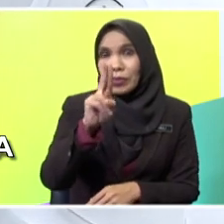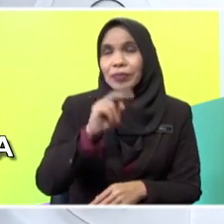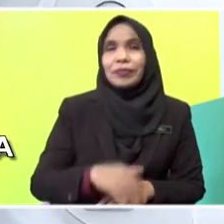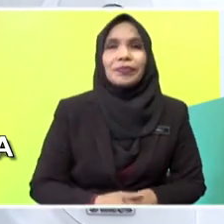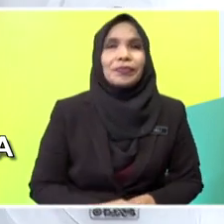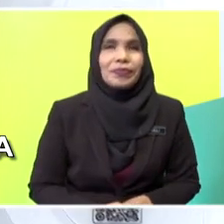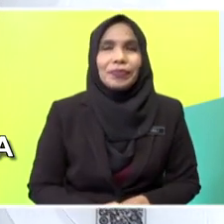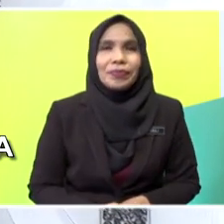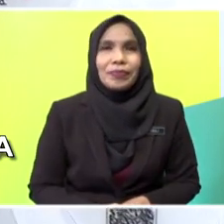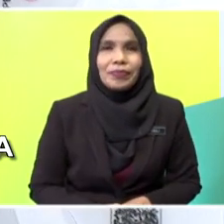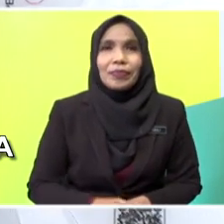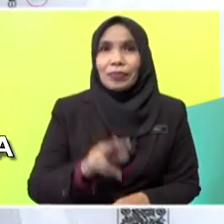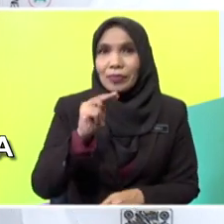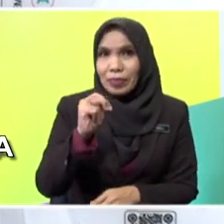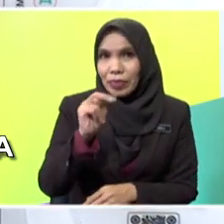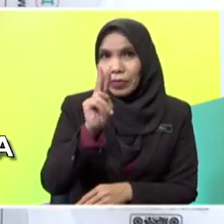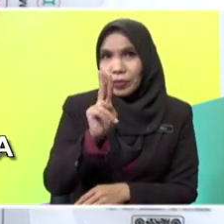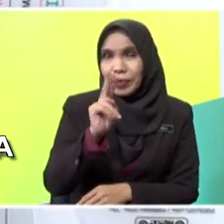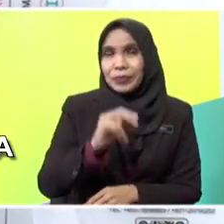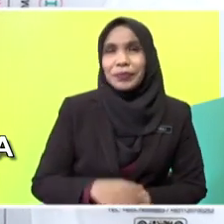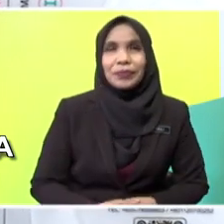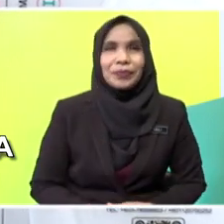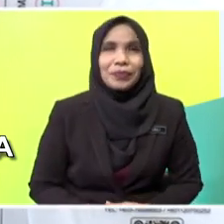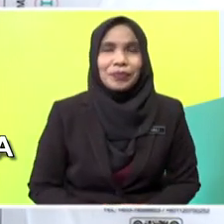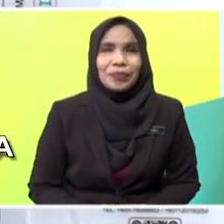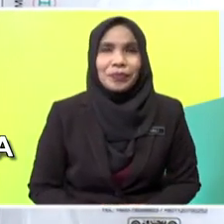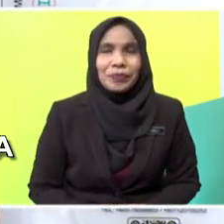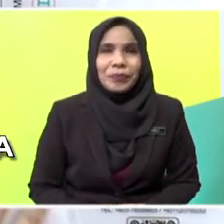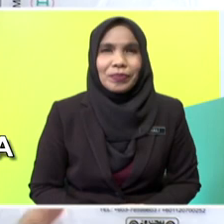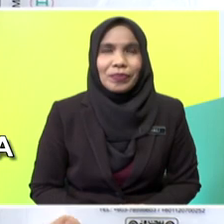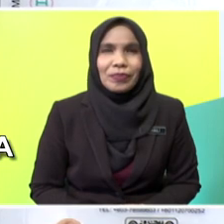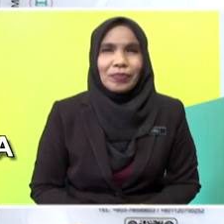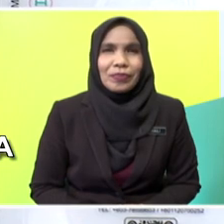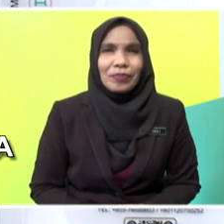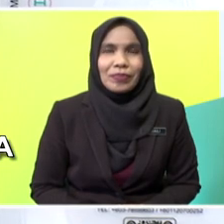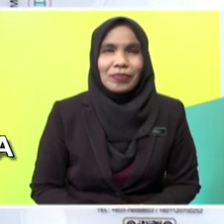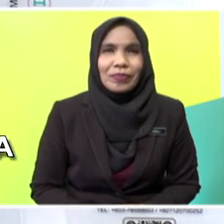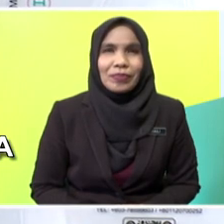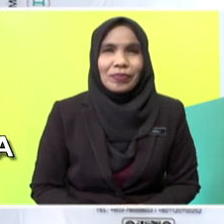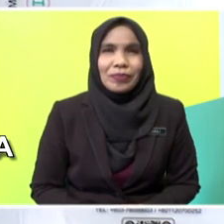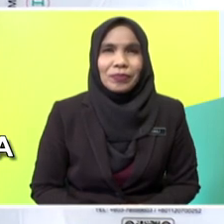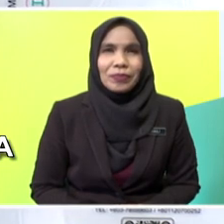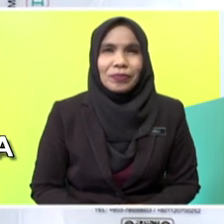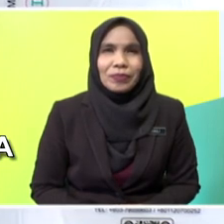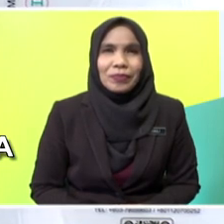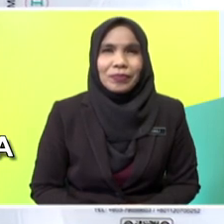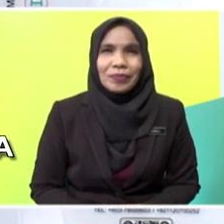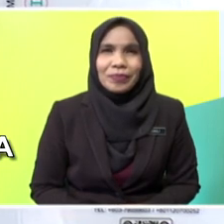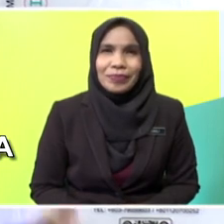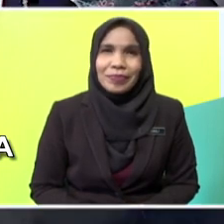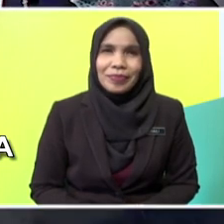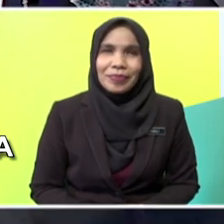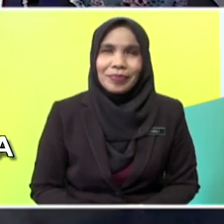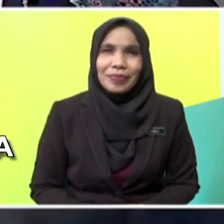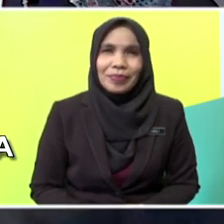L2. N2. Dan? N2. N2. Kak Rina. Okey, pandai